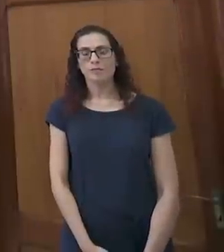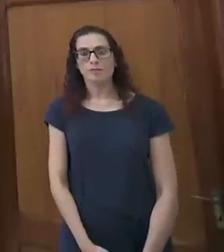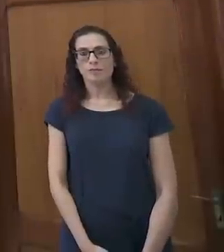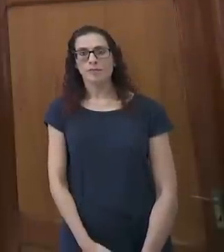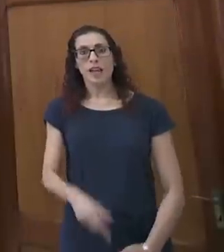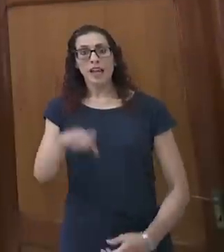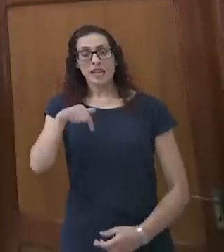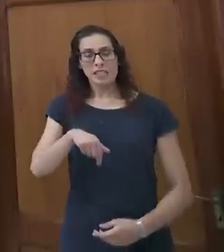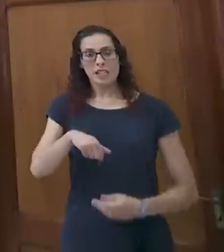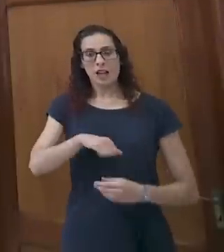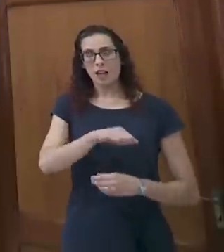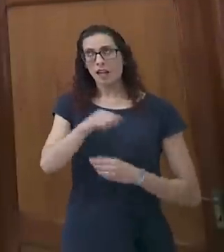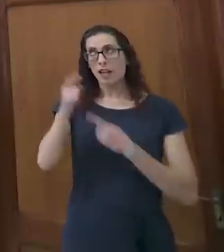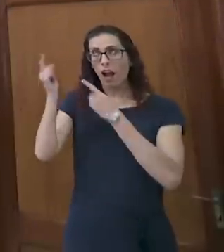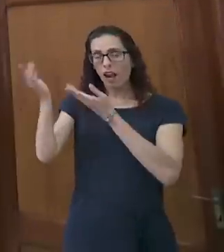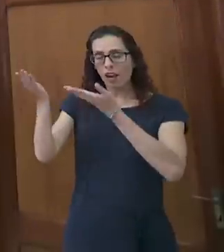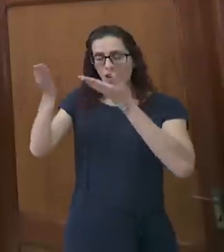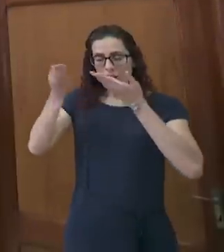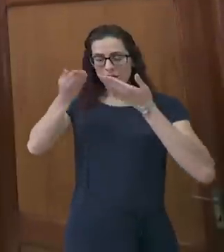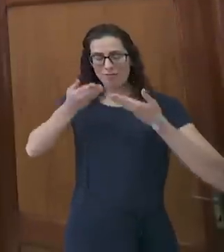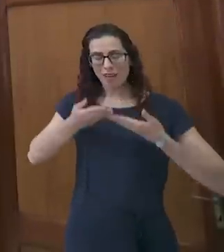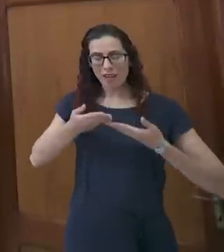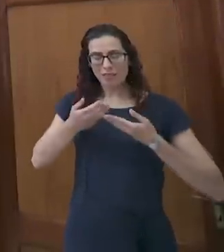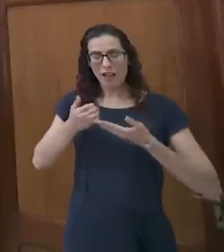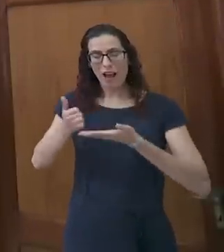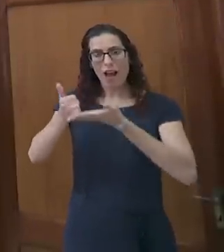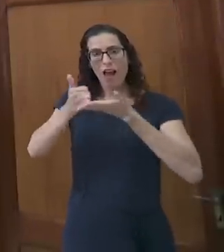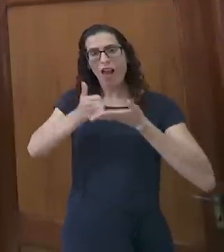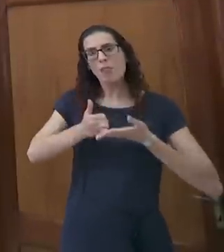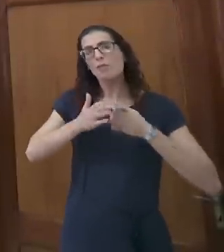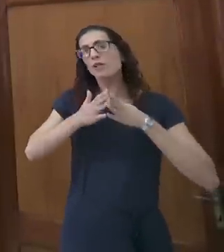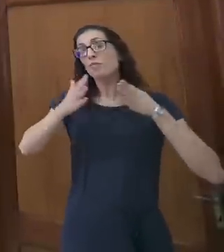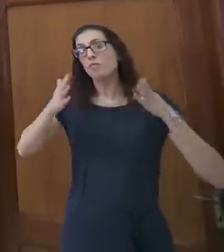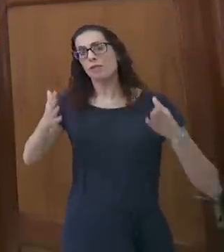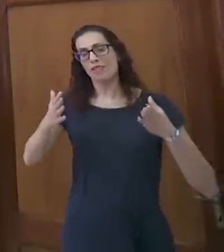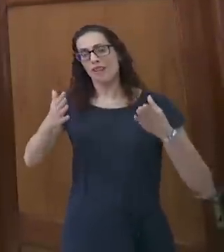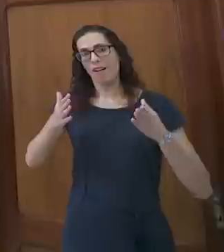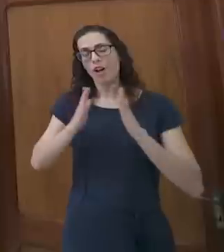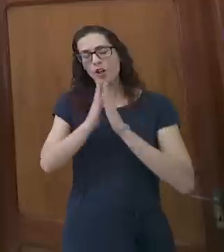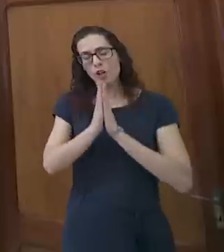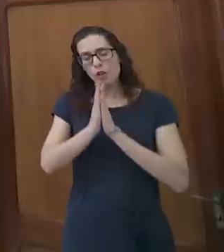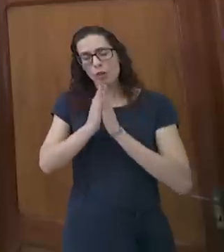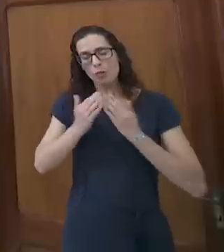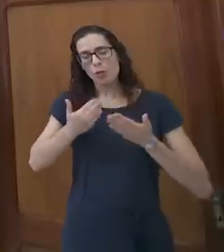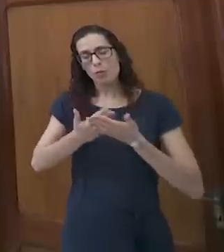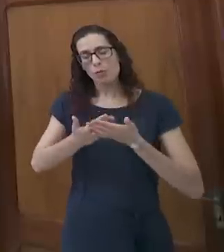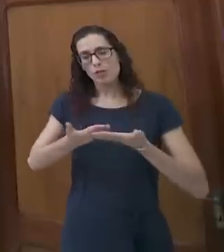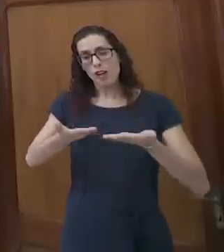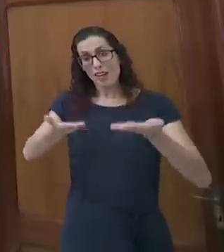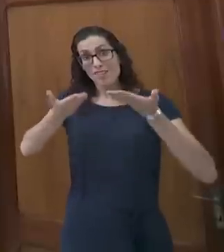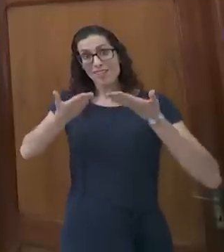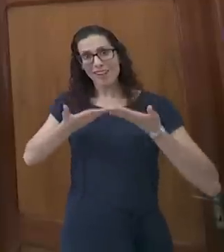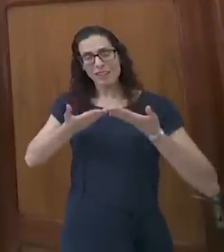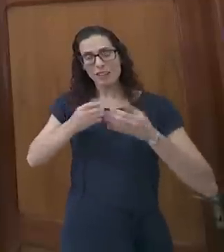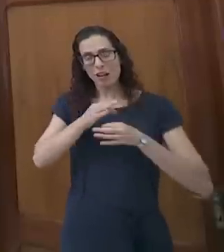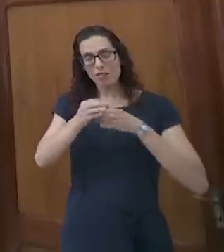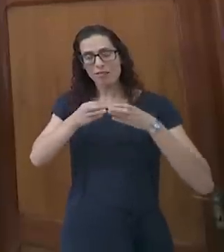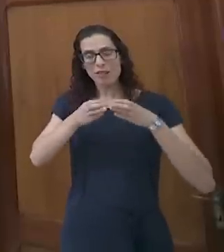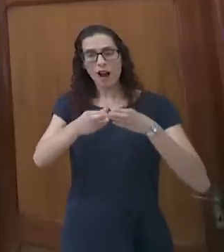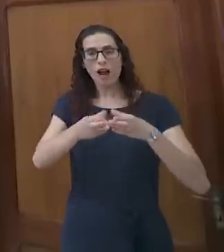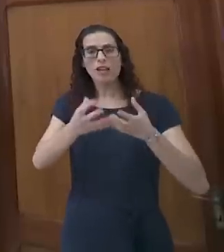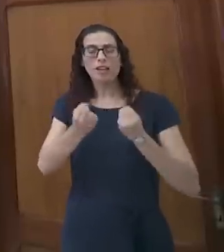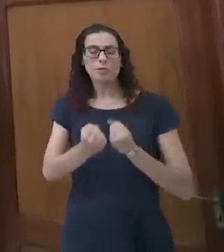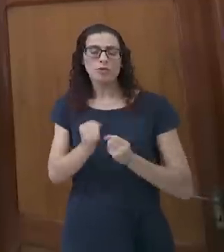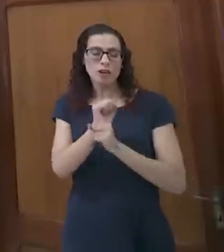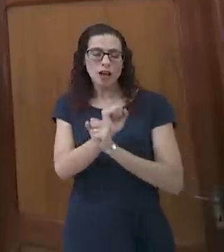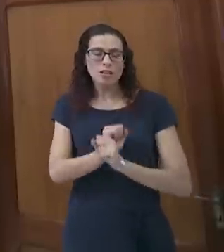Issa l-imlejtna bajnuna kbira nitolbuk mulej biex dejjem tagħtina id-doni meħtieġa s-salvazzjoni tagħna u li